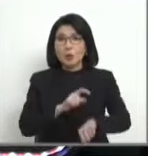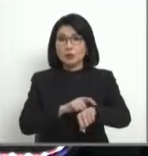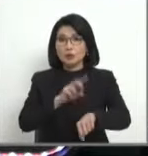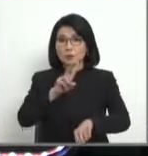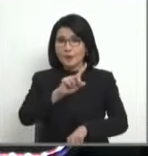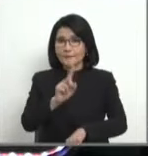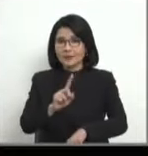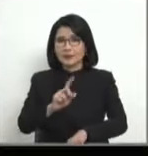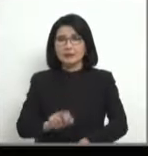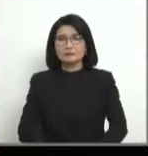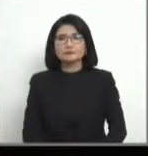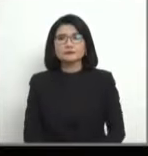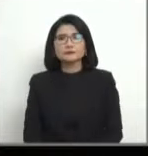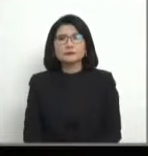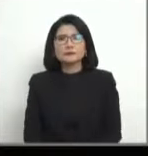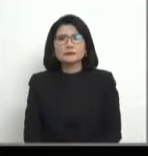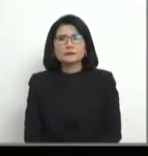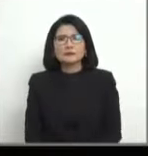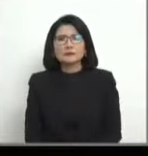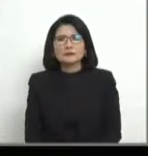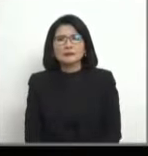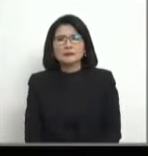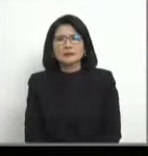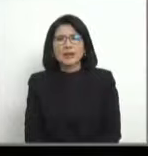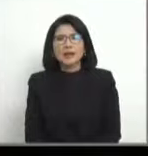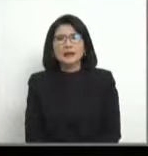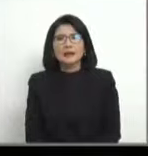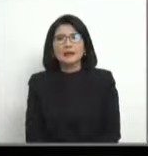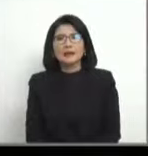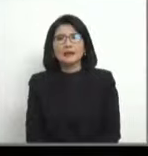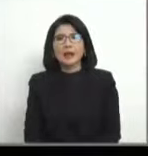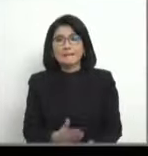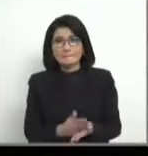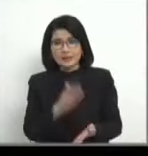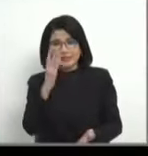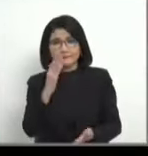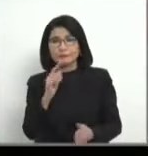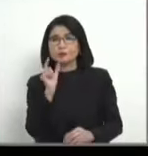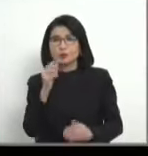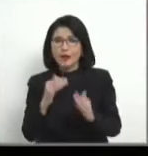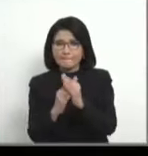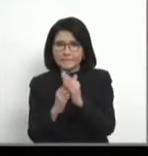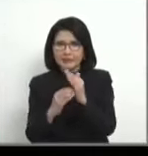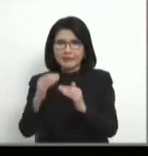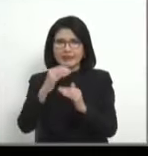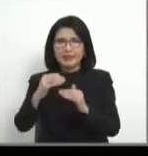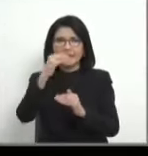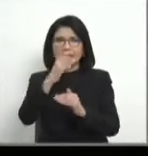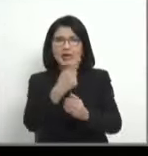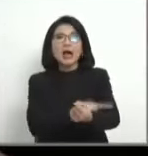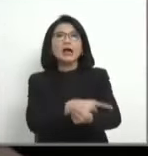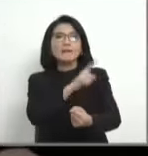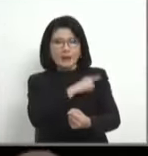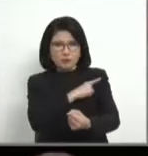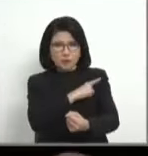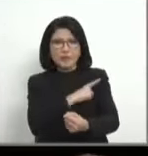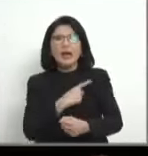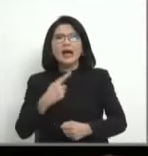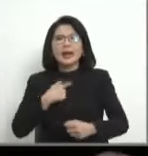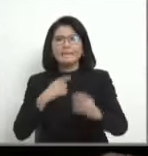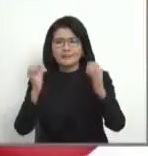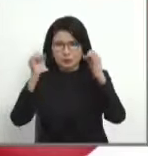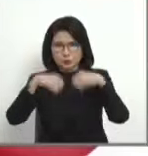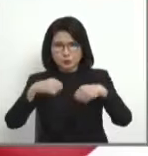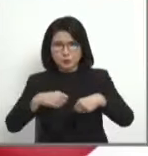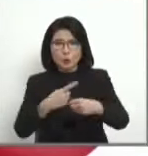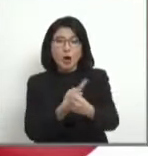untuk menjawab, silakan. Iya. Prinsip untuk meningkatkan kompetensi kami setuju Pak. Karena